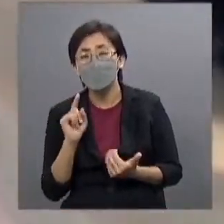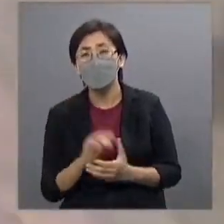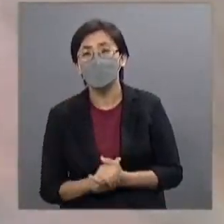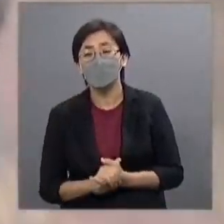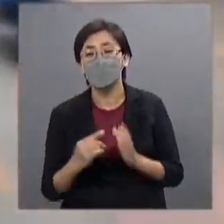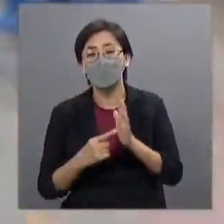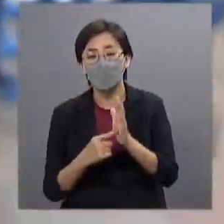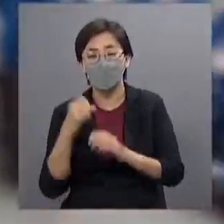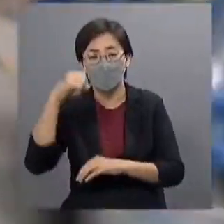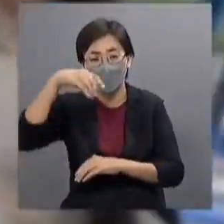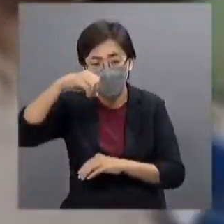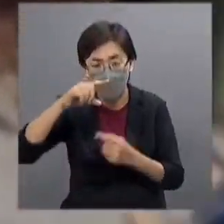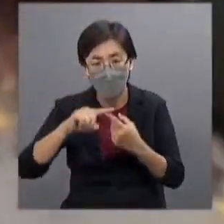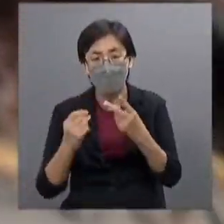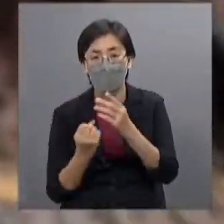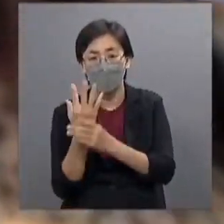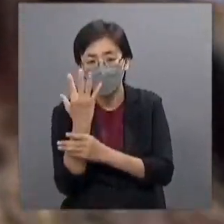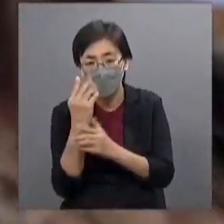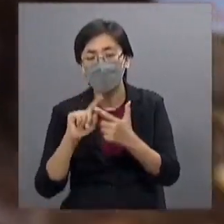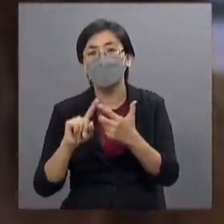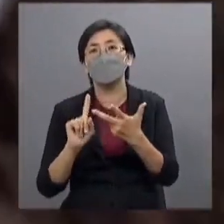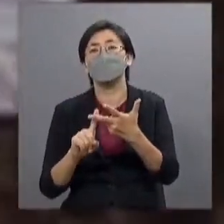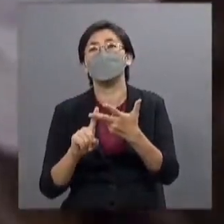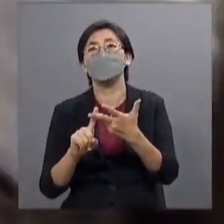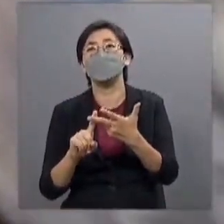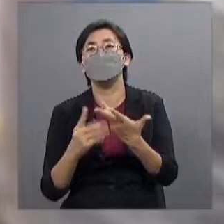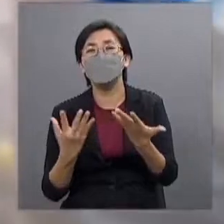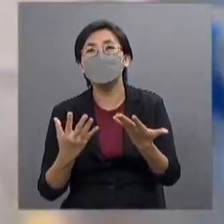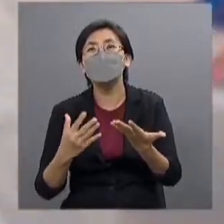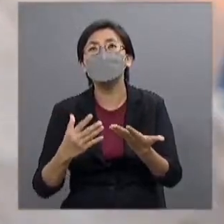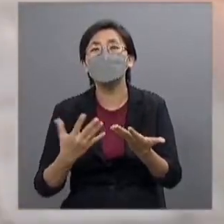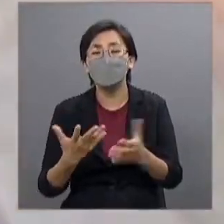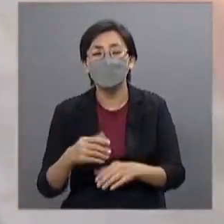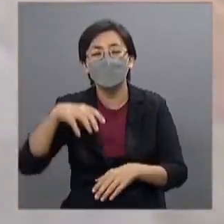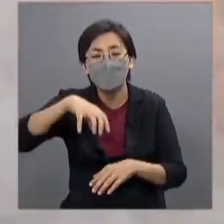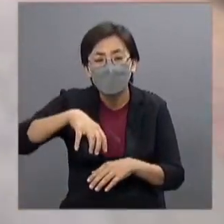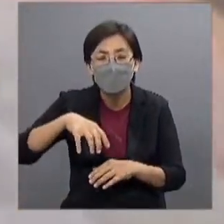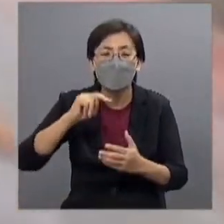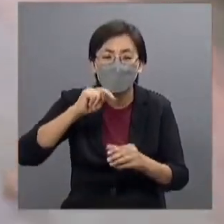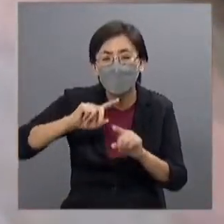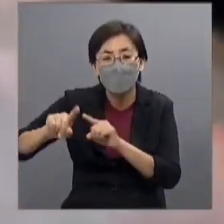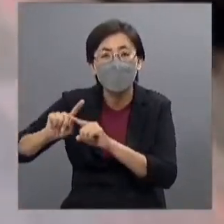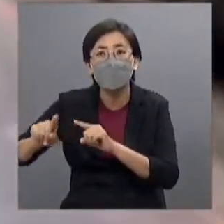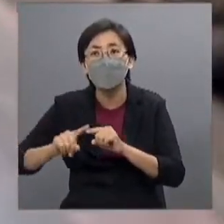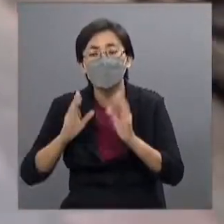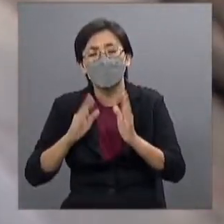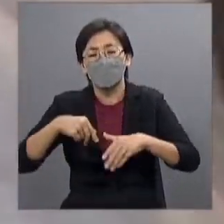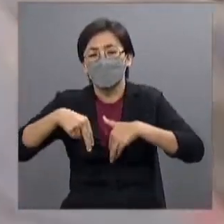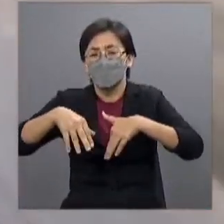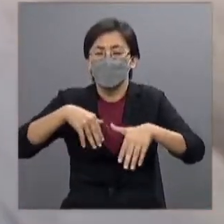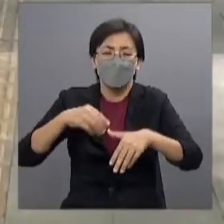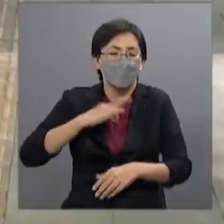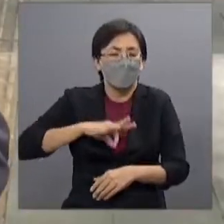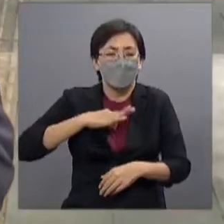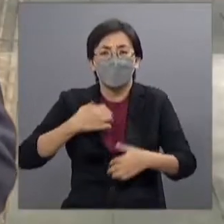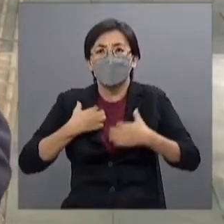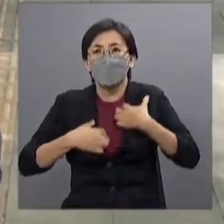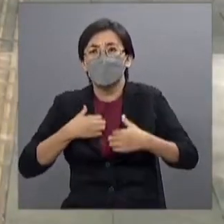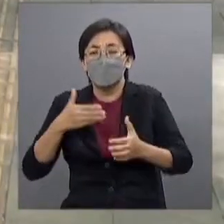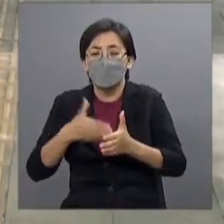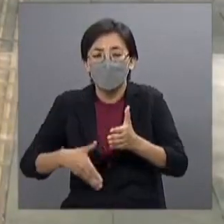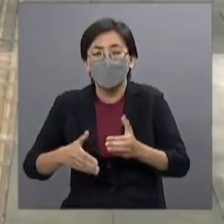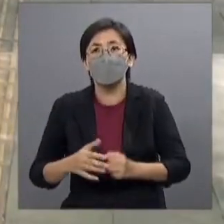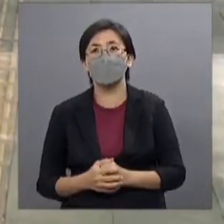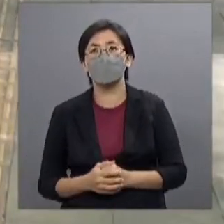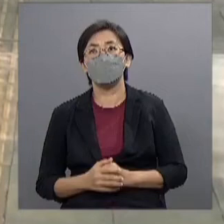ต้นไม้หรือว่าโครงสร้างพื้นฐานต่างๆนะคะที่ว่าไม่เอื้อต่อคนเดินเท้าค่ะนี่ยังคงเป็นโจทย์ใหญ่เหมือนกันนะคะ